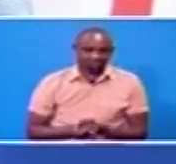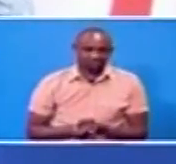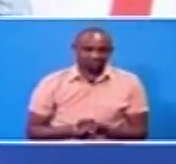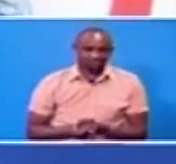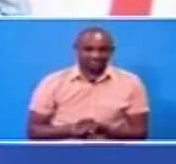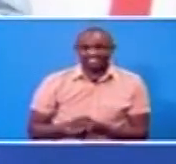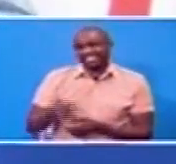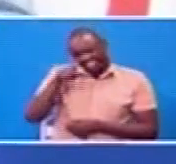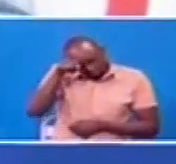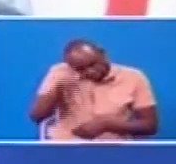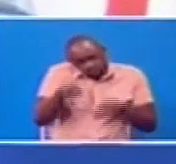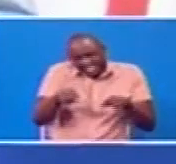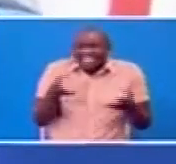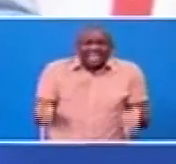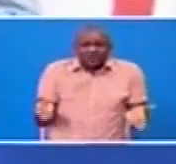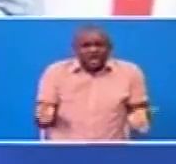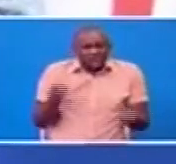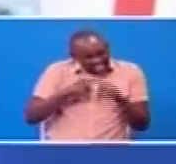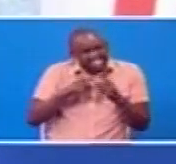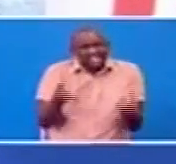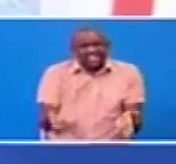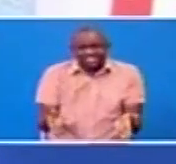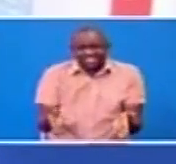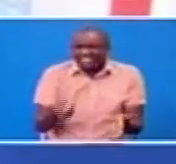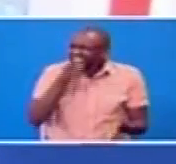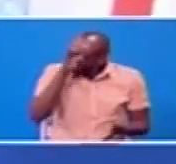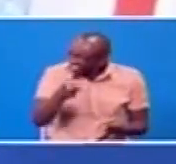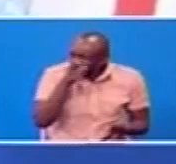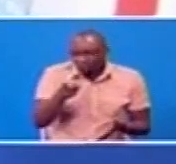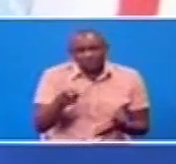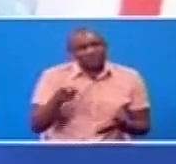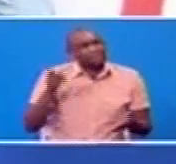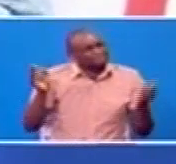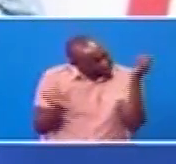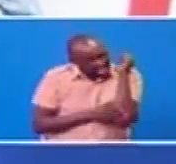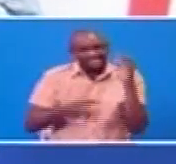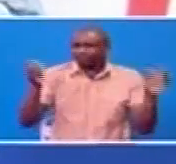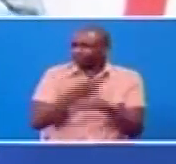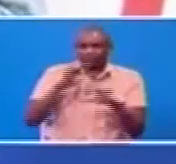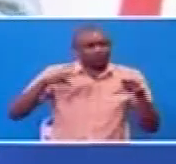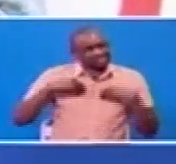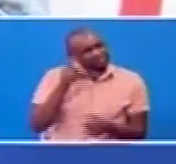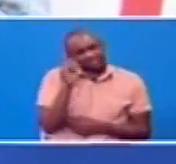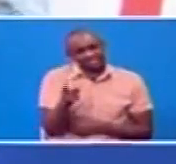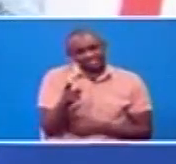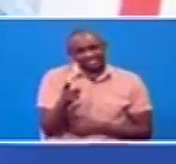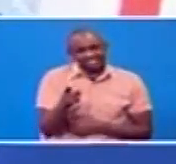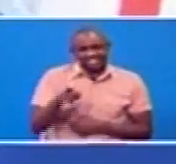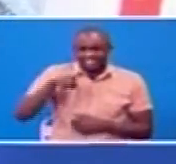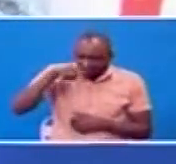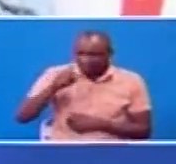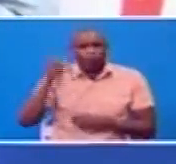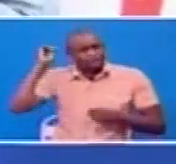That in this day and age, it is immoral, it is unacceptable to tear gas